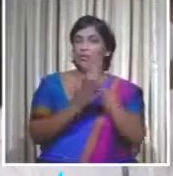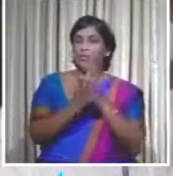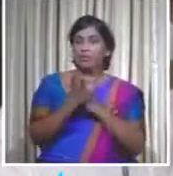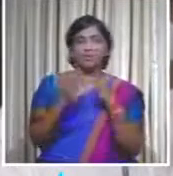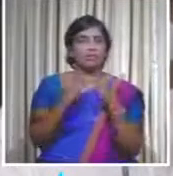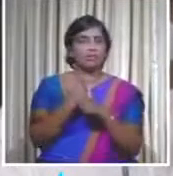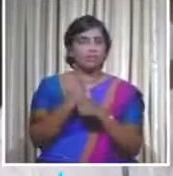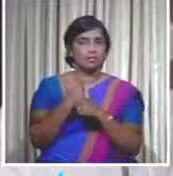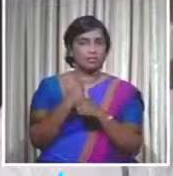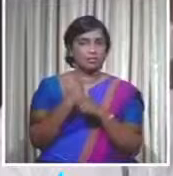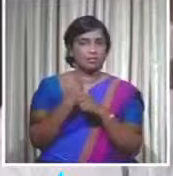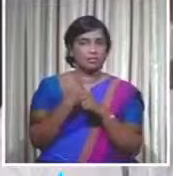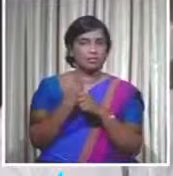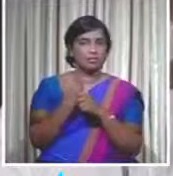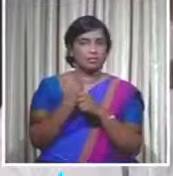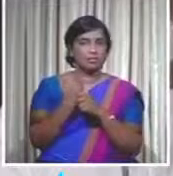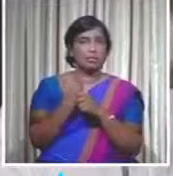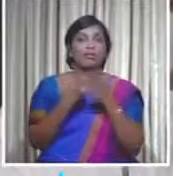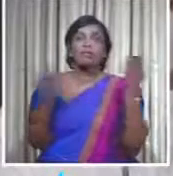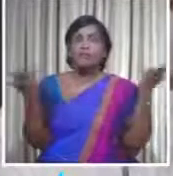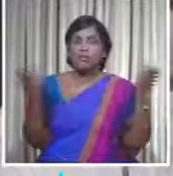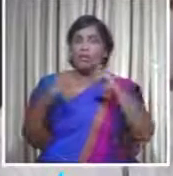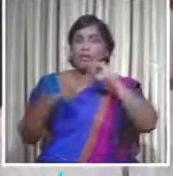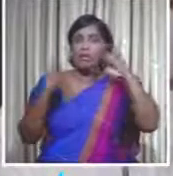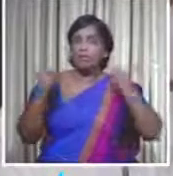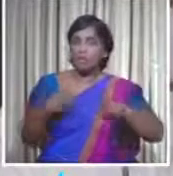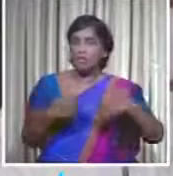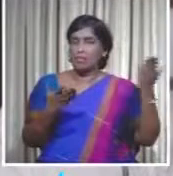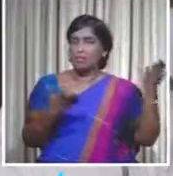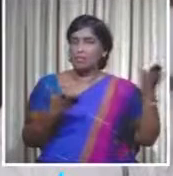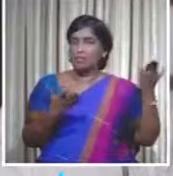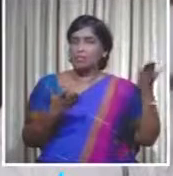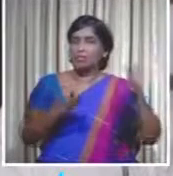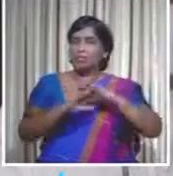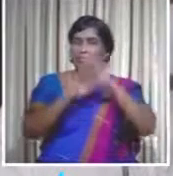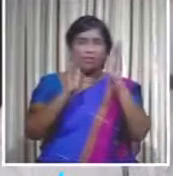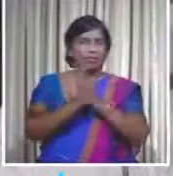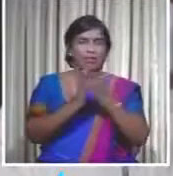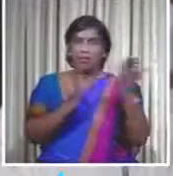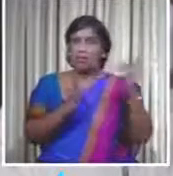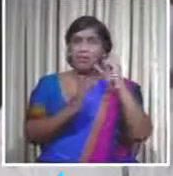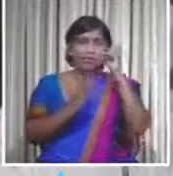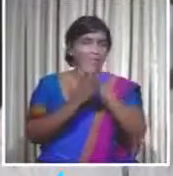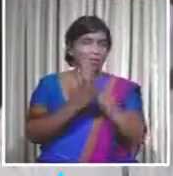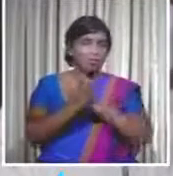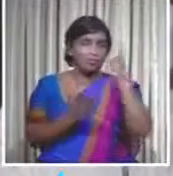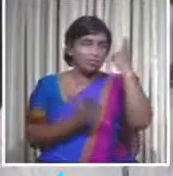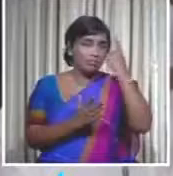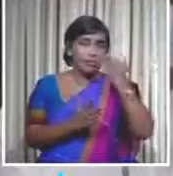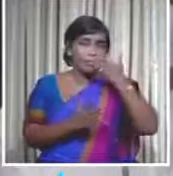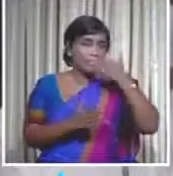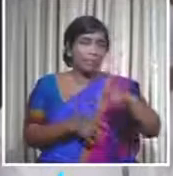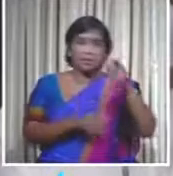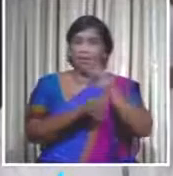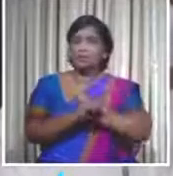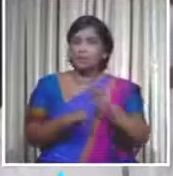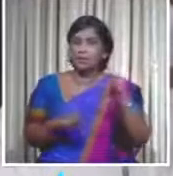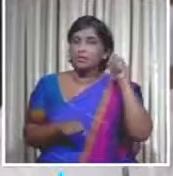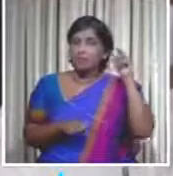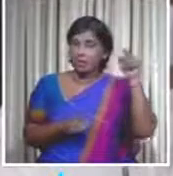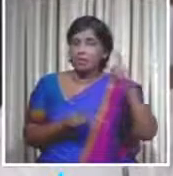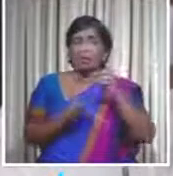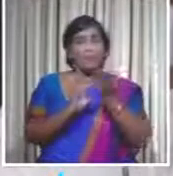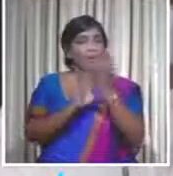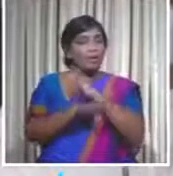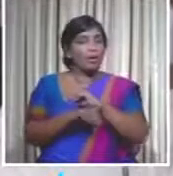හදනවා. ඒ තමයි නීතිඥයෝ ටික. ඒ එතන කවුරුවත් නැහැ මේ ව්‍යවස්ථාව පිළිබඳ විශාරදයොත් නැහැ. එතුමාගේ